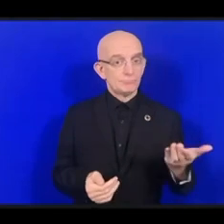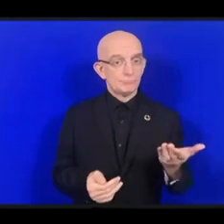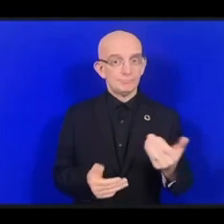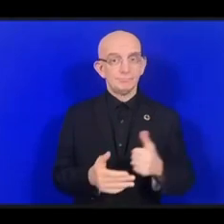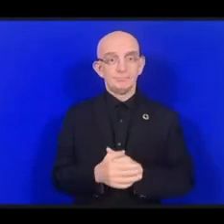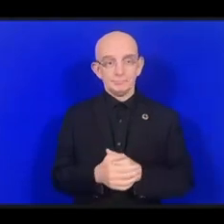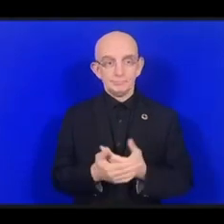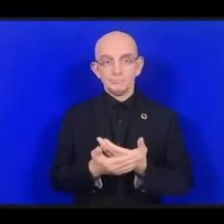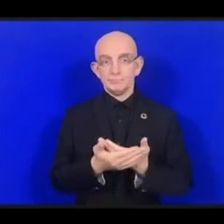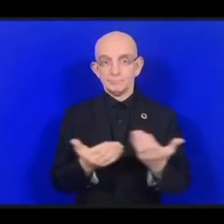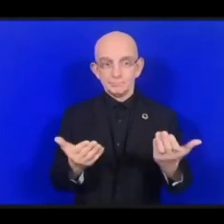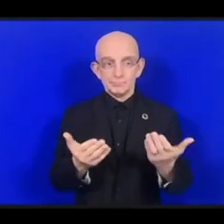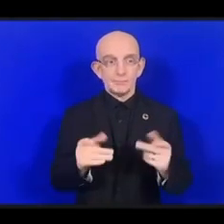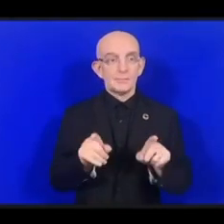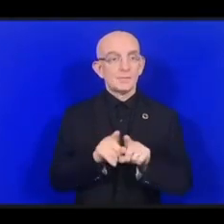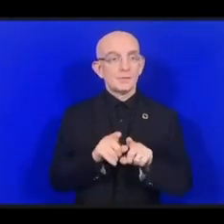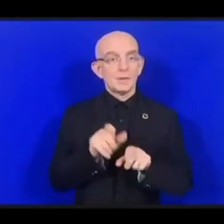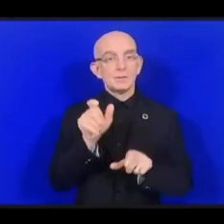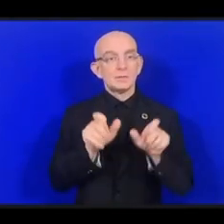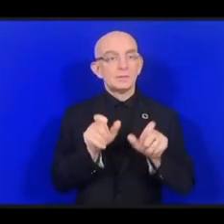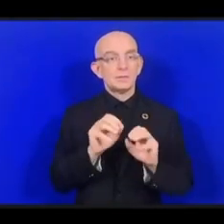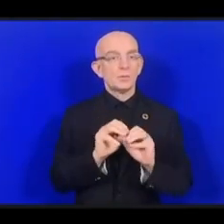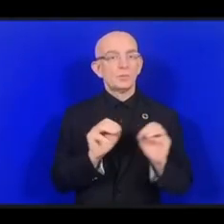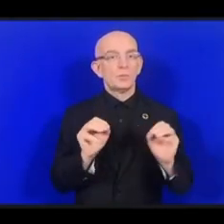言，而且呢，